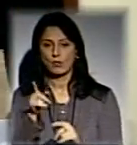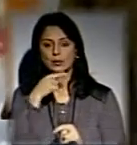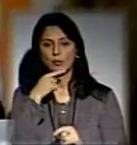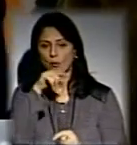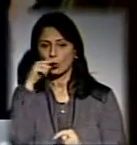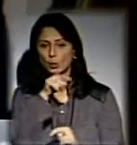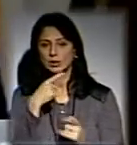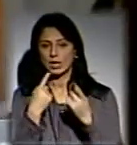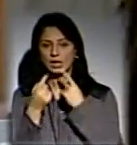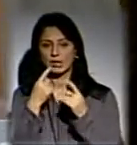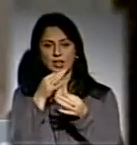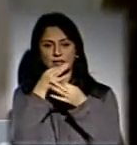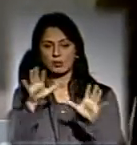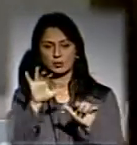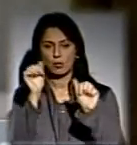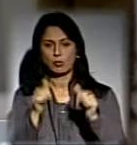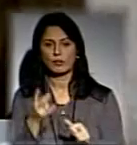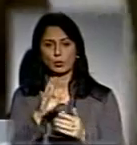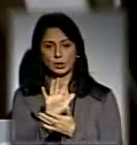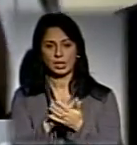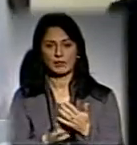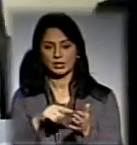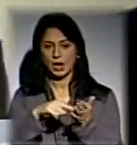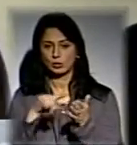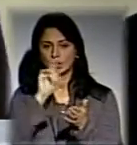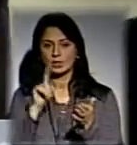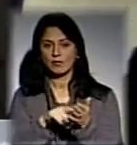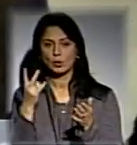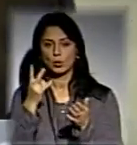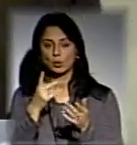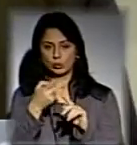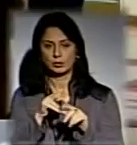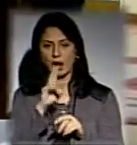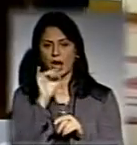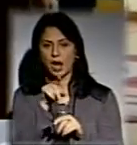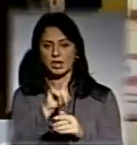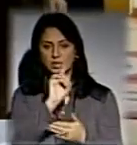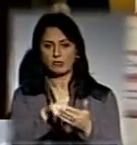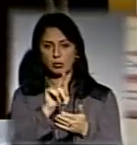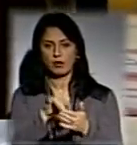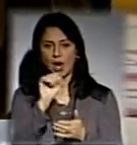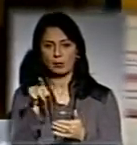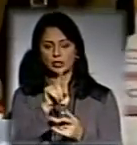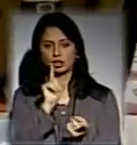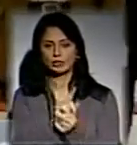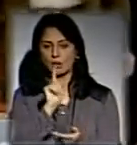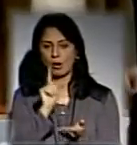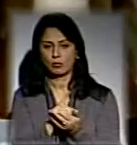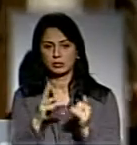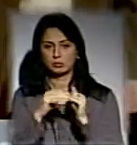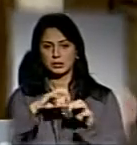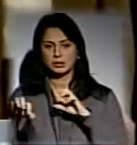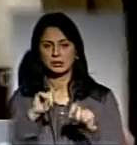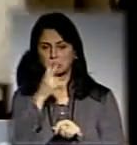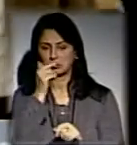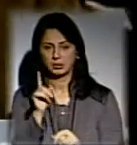თქმით, რუსეთთან დიალოგი ნებისმიერ ფორმატში უნდა გაგრძელდეს და აღნიშნულ საკითხზე საუბარი გრიგორი კარასინისა და ზურაბ აბაშიძის შეხვედრის დროსაც უნდა